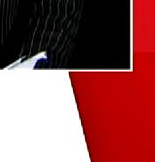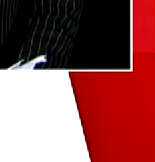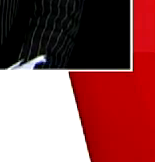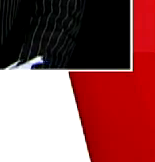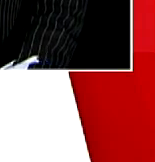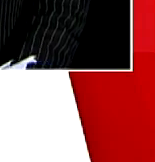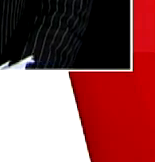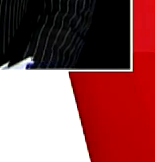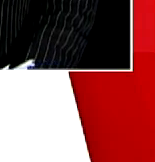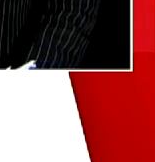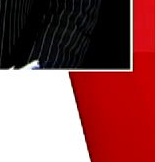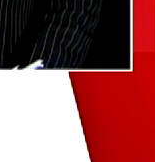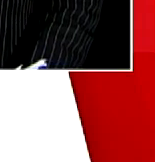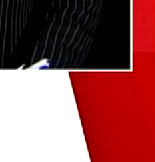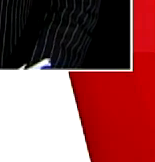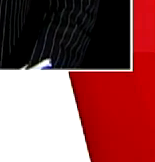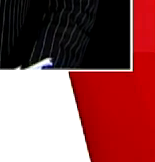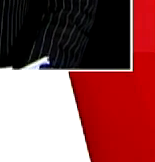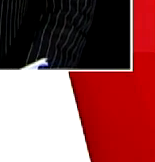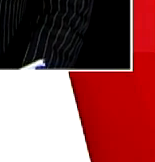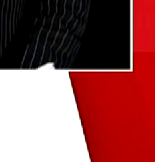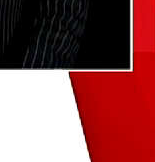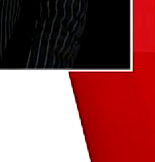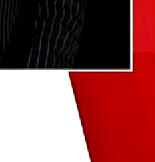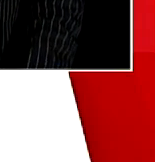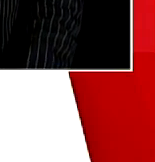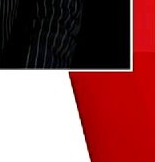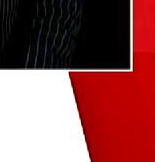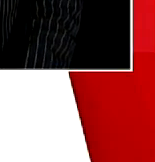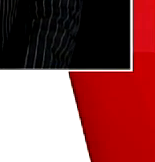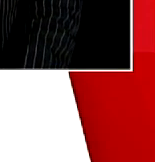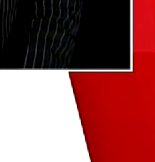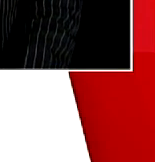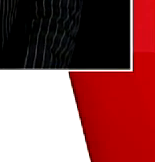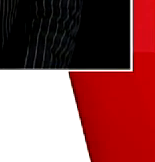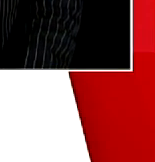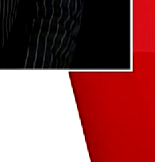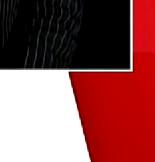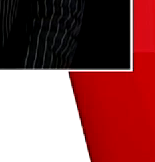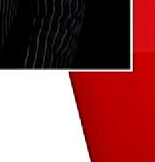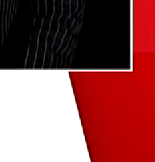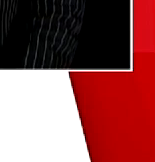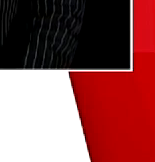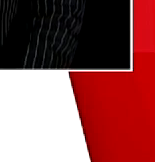Narito na ang mga balitang dapat niyong malaman. Magandang gabi. Ako po si Maki Pulido.